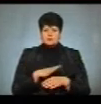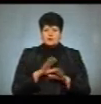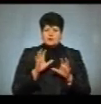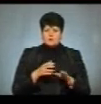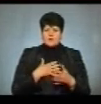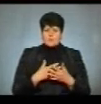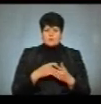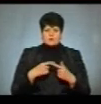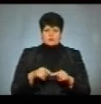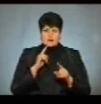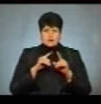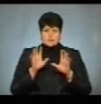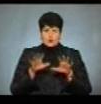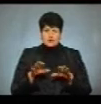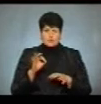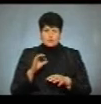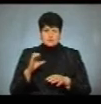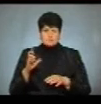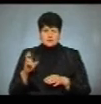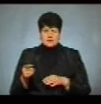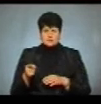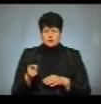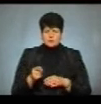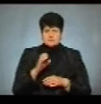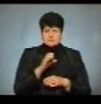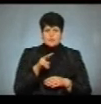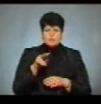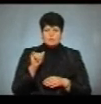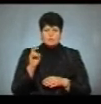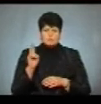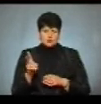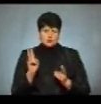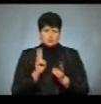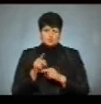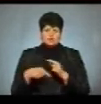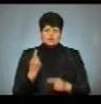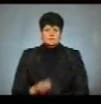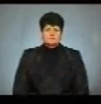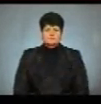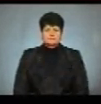громадської організації Рада голів ОСББ міста Тернополя Сергієм Лупаком. До зустрічі в ефірі.